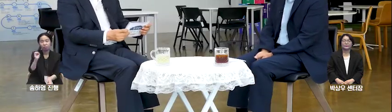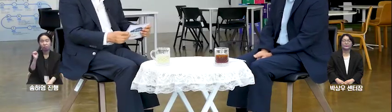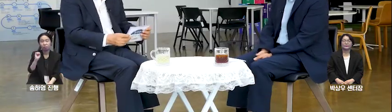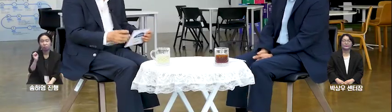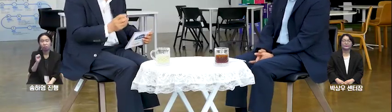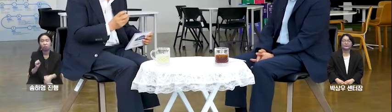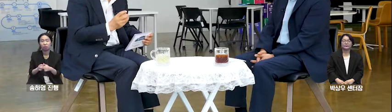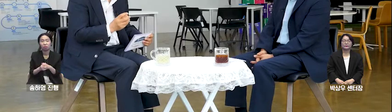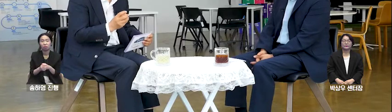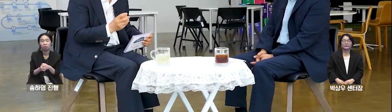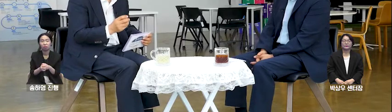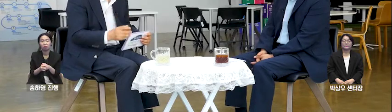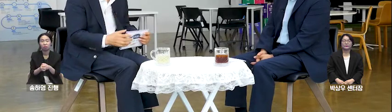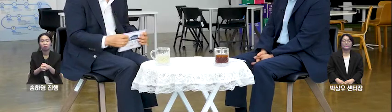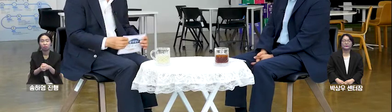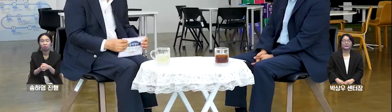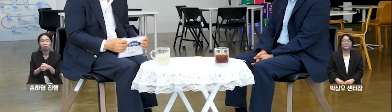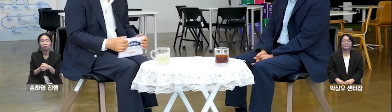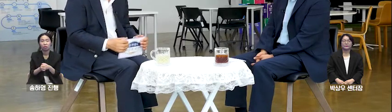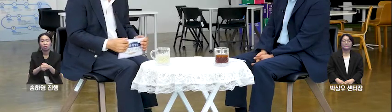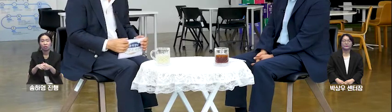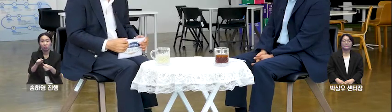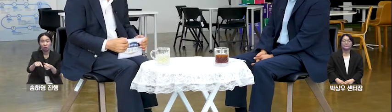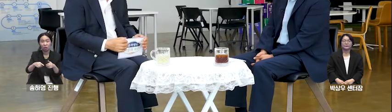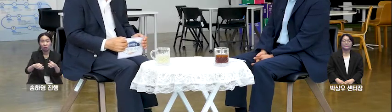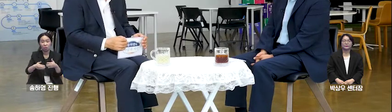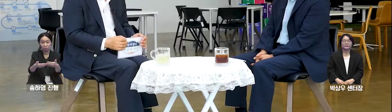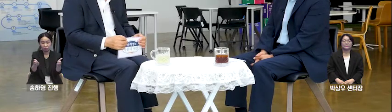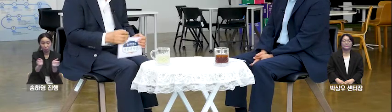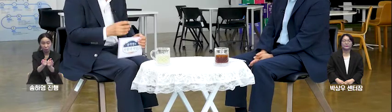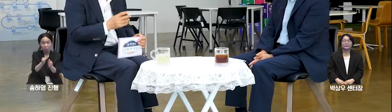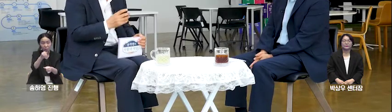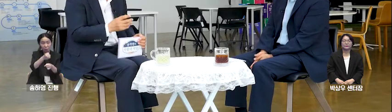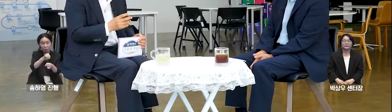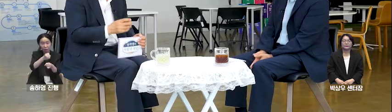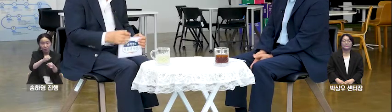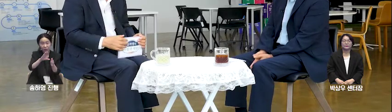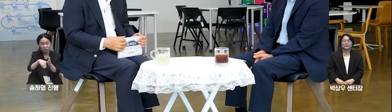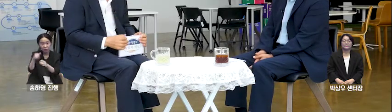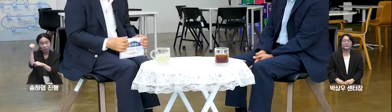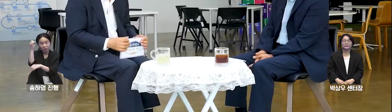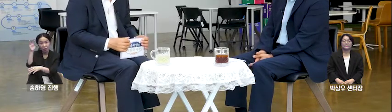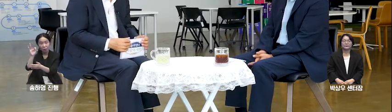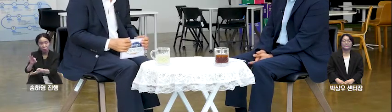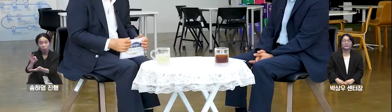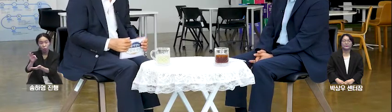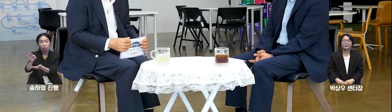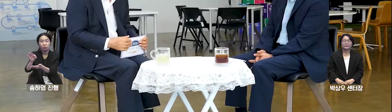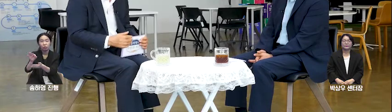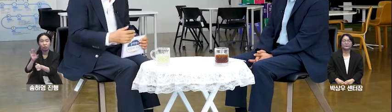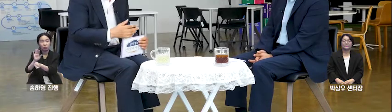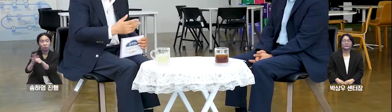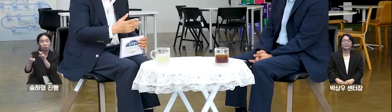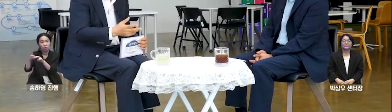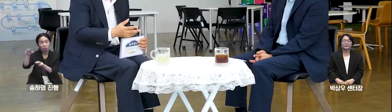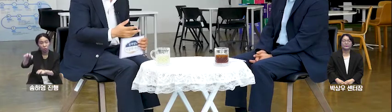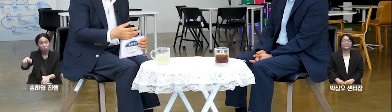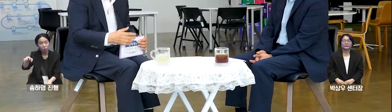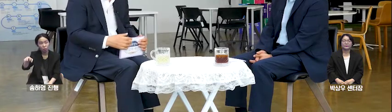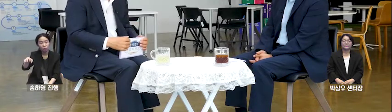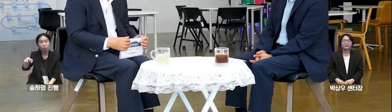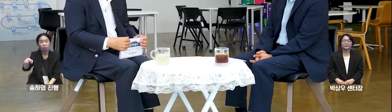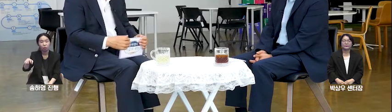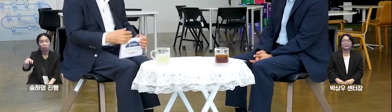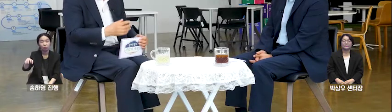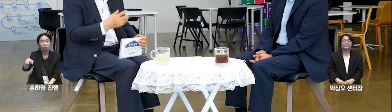그래. 그런데 이런 것을 만드는데 우리 사회적 자본지원센터에서도